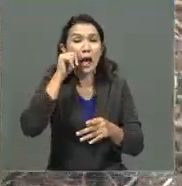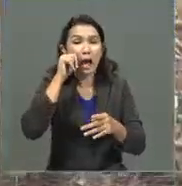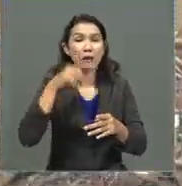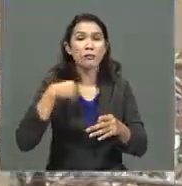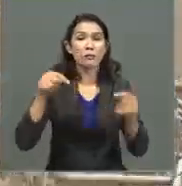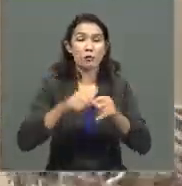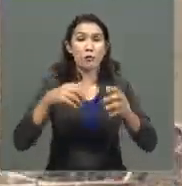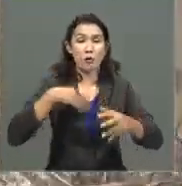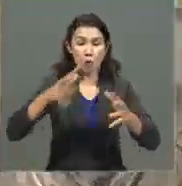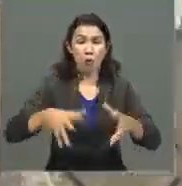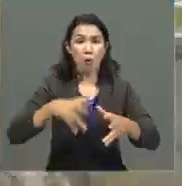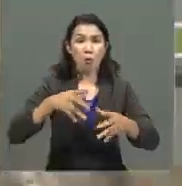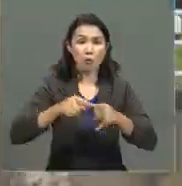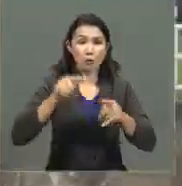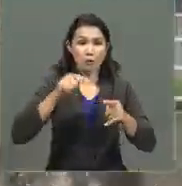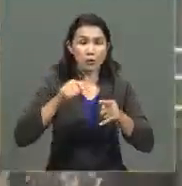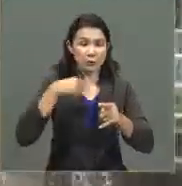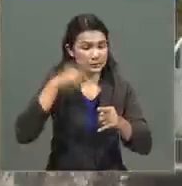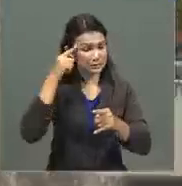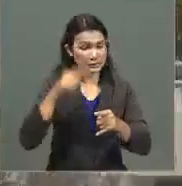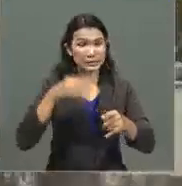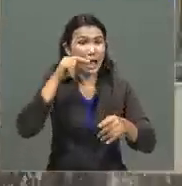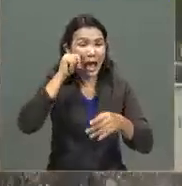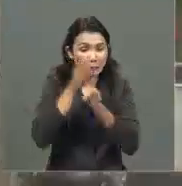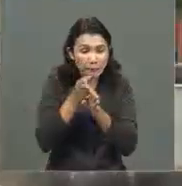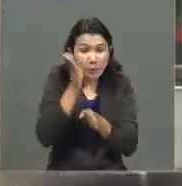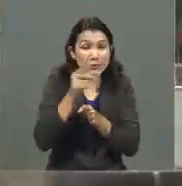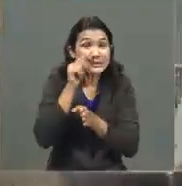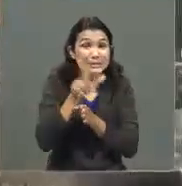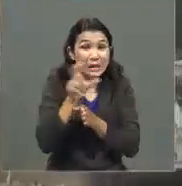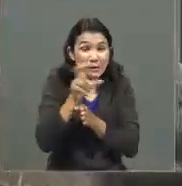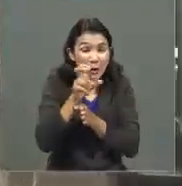ต่อวินาทีแล้วก็จะพันน้ำผ่านประตูระบายน้ำคลอง6บาทในปริมาณ 350